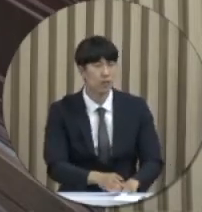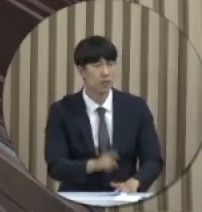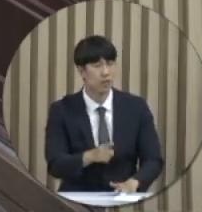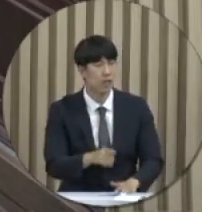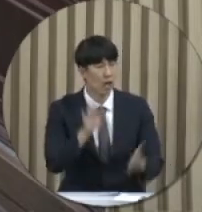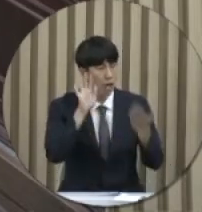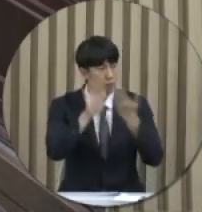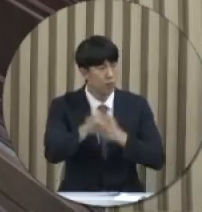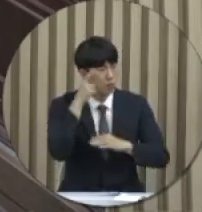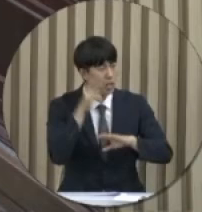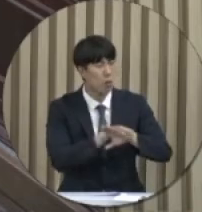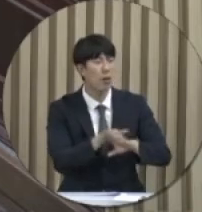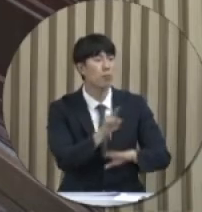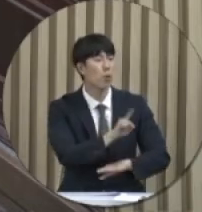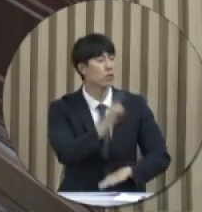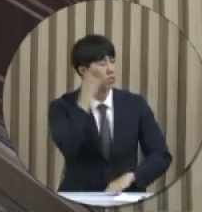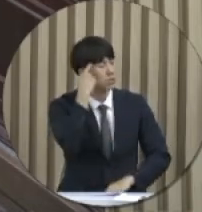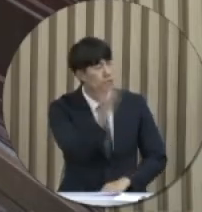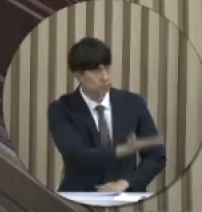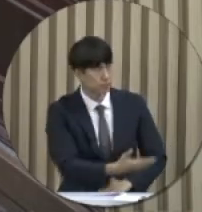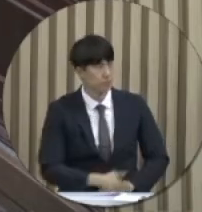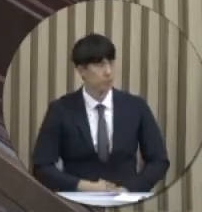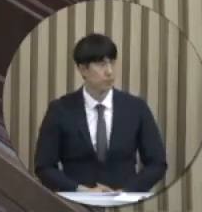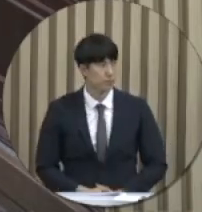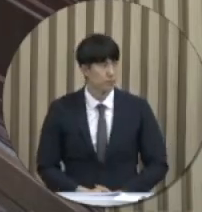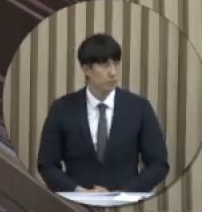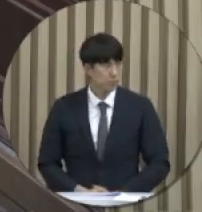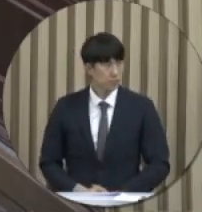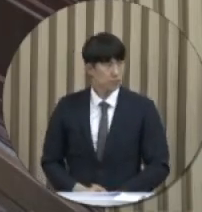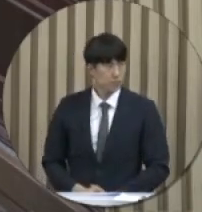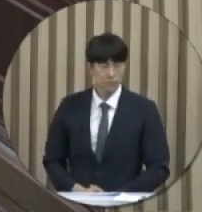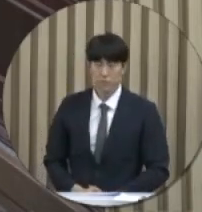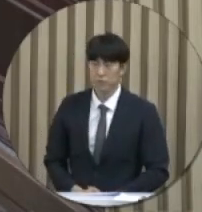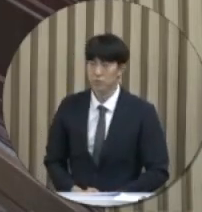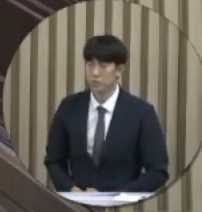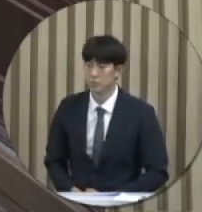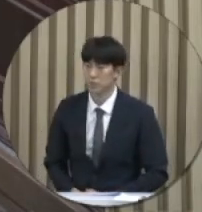생각을 가지고 계신지 여쭤보려고 말씀을 좀 드리는 부분입니다. 네,